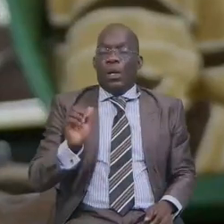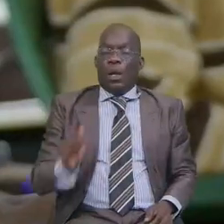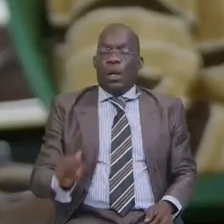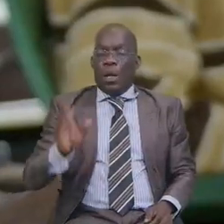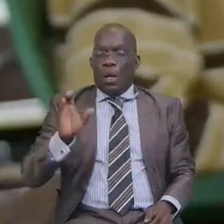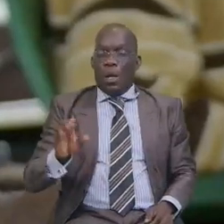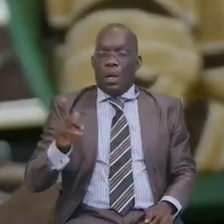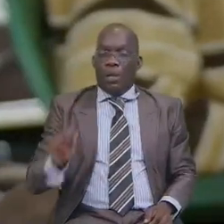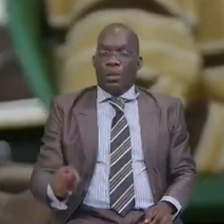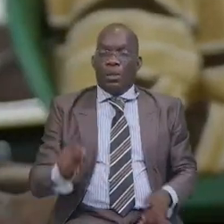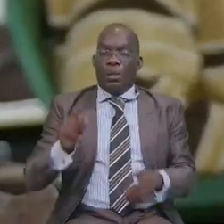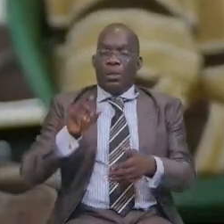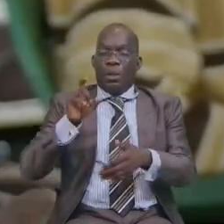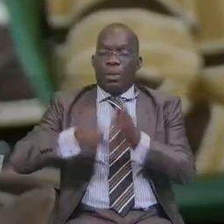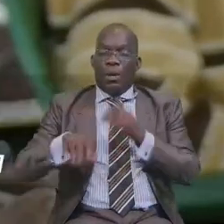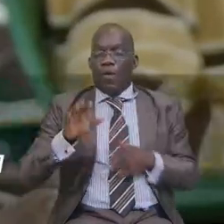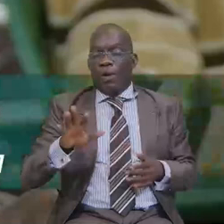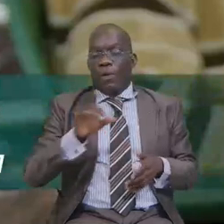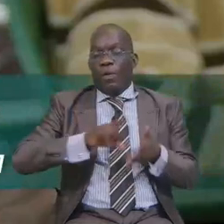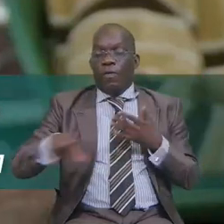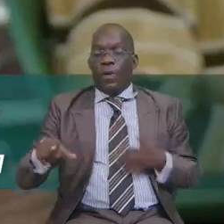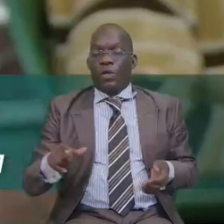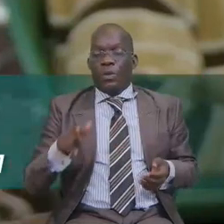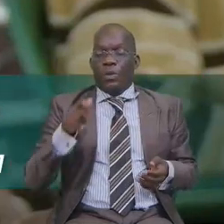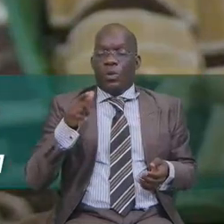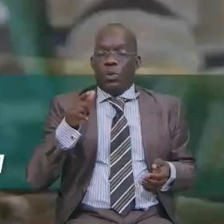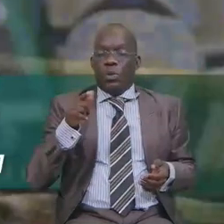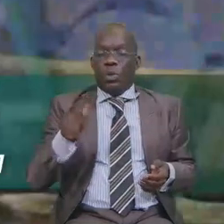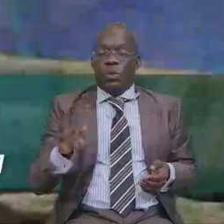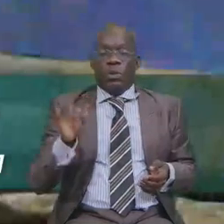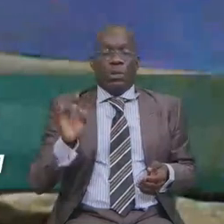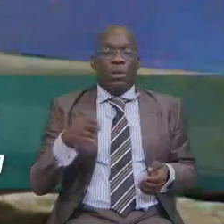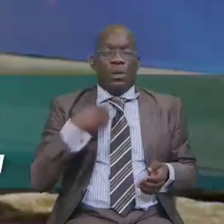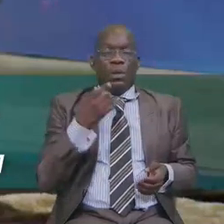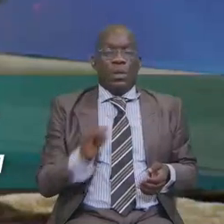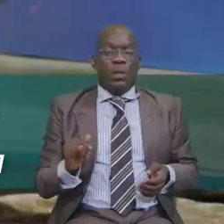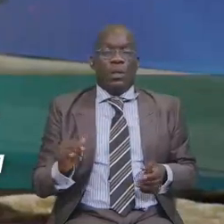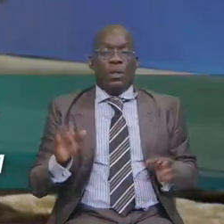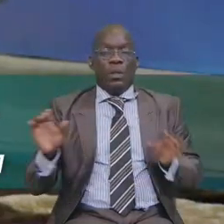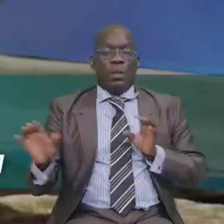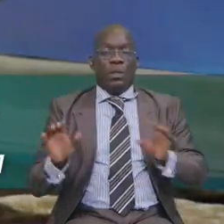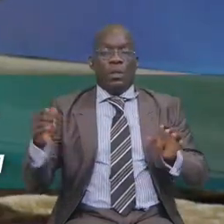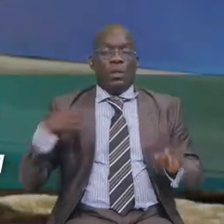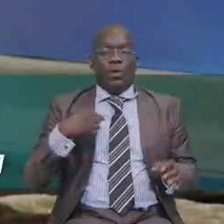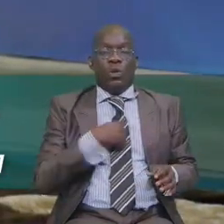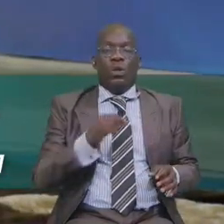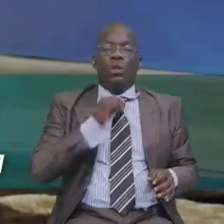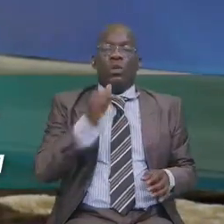verset 28. Actes 5, verset 28. Ne vous avons-nous pas